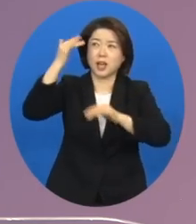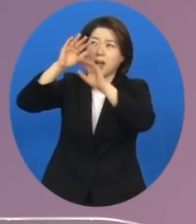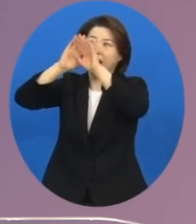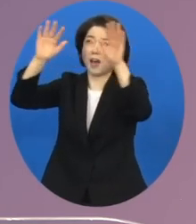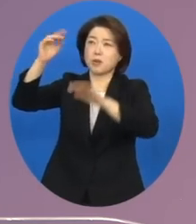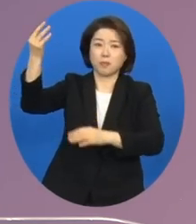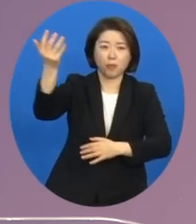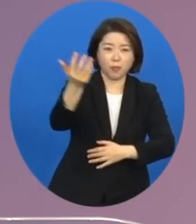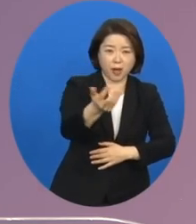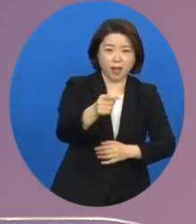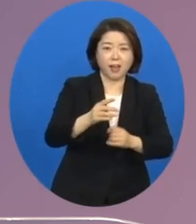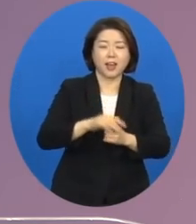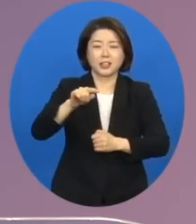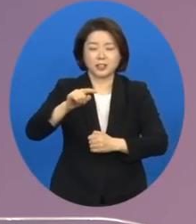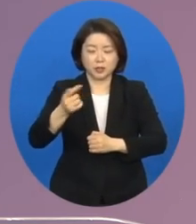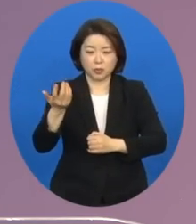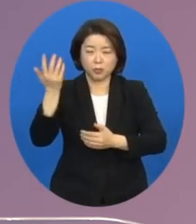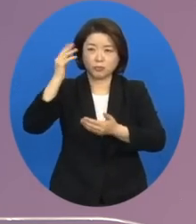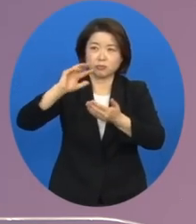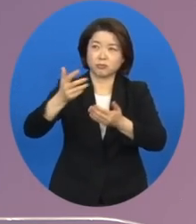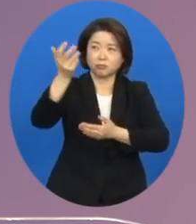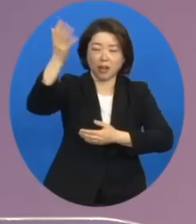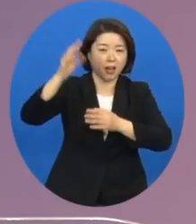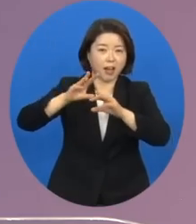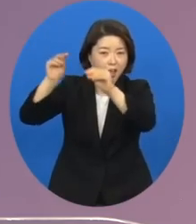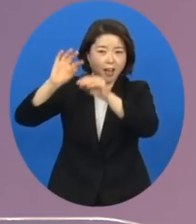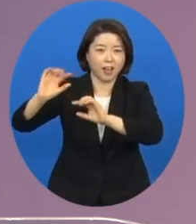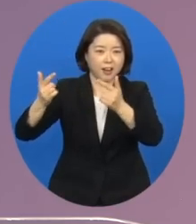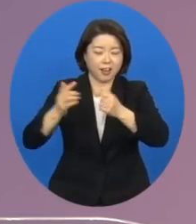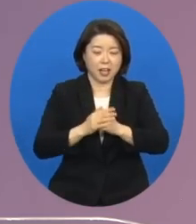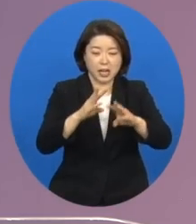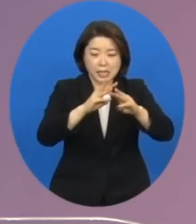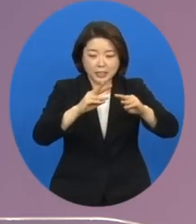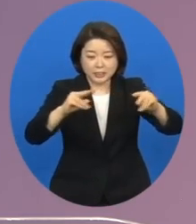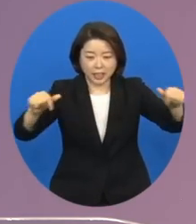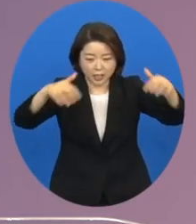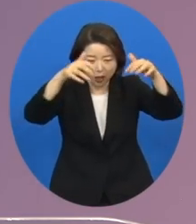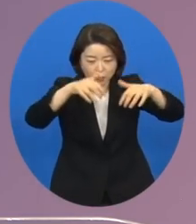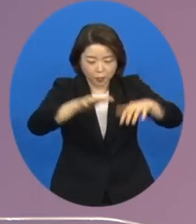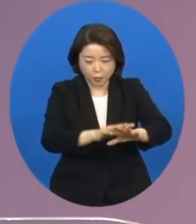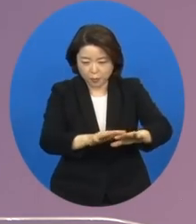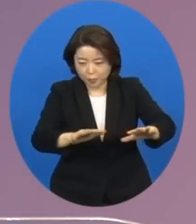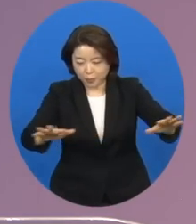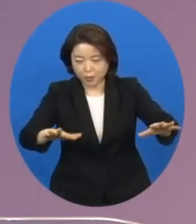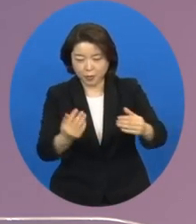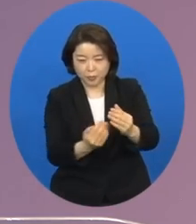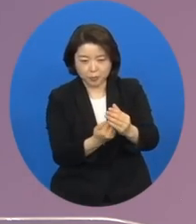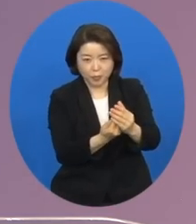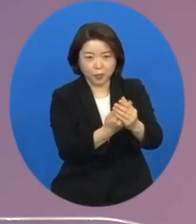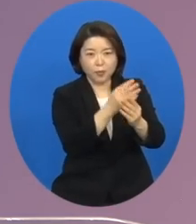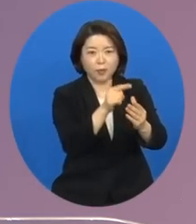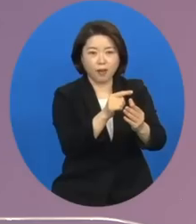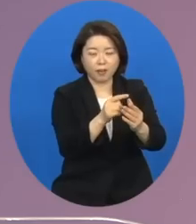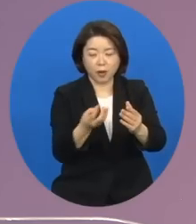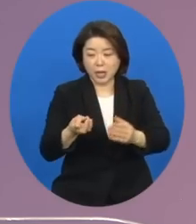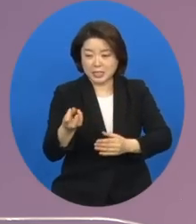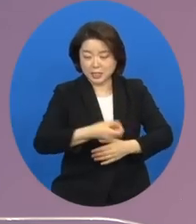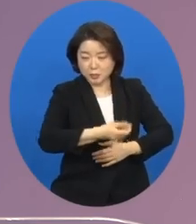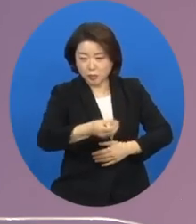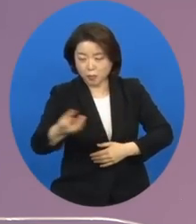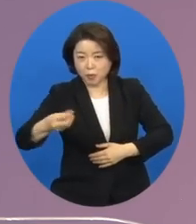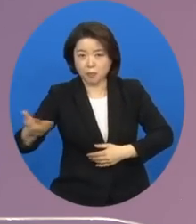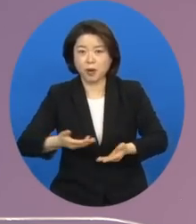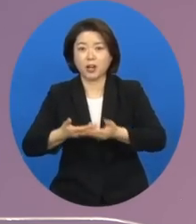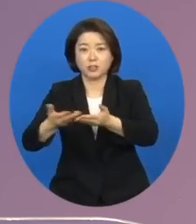내려서 그리로 되돌아가지 아니하고 땅을 적셔서 소출이 나게 하여 파종하는 자에게는 종자를 주며